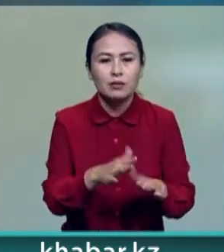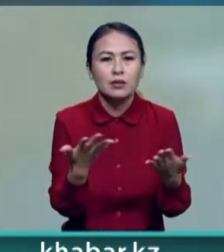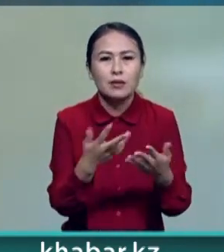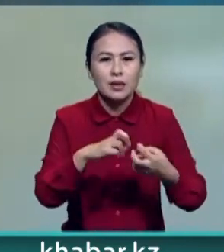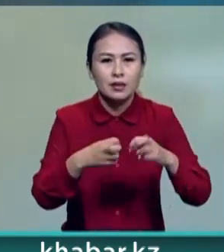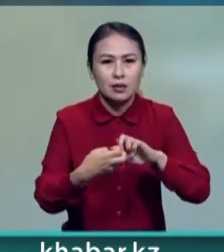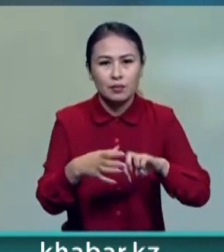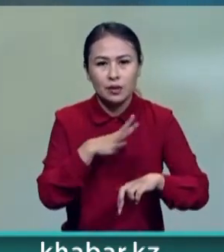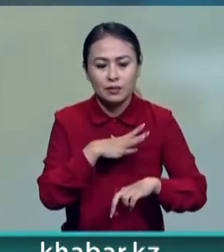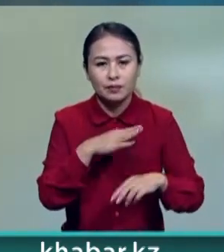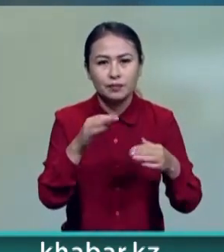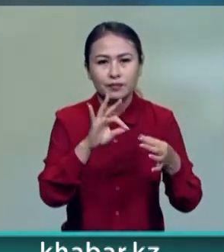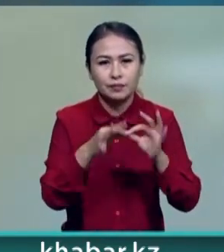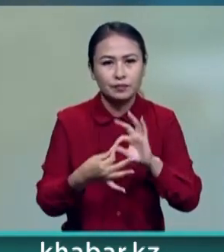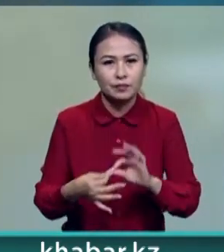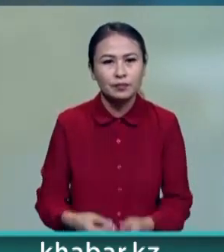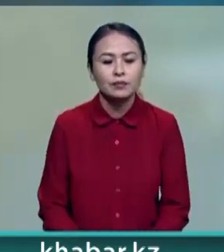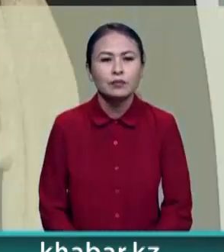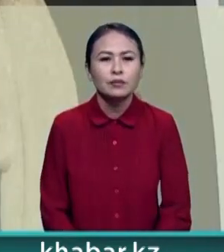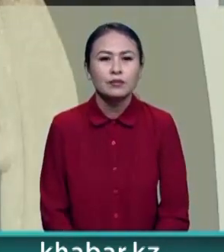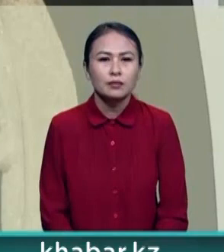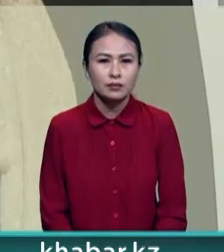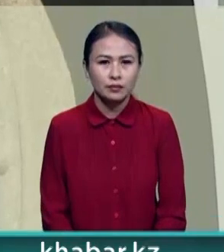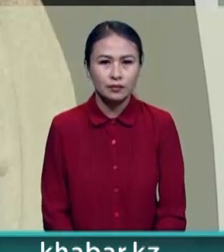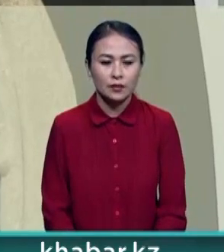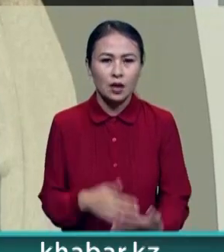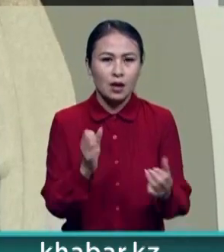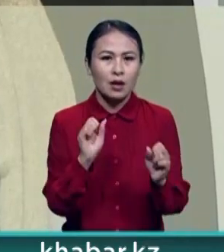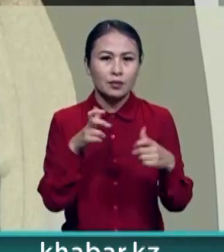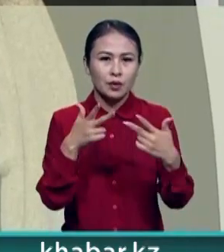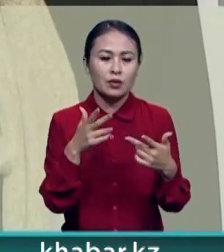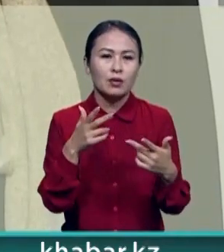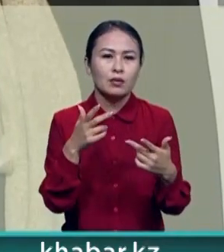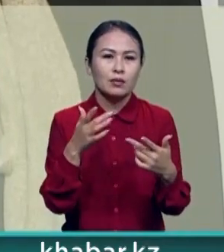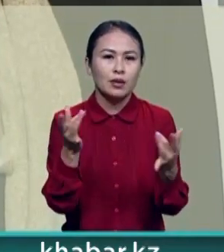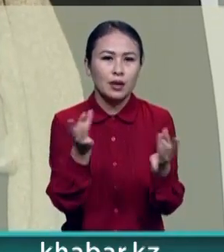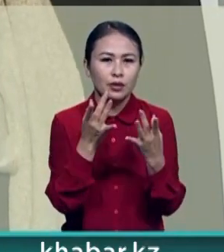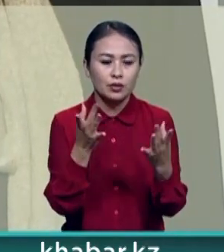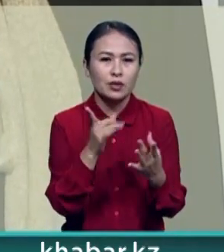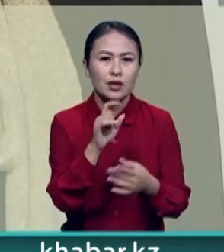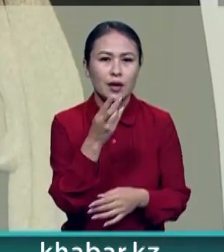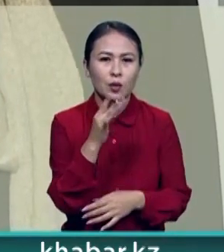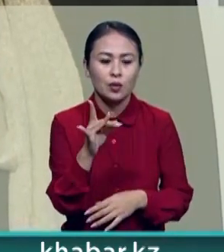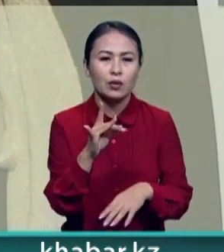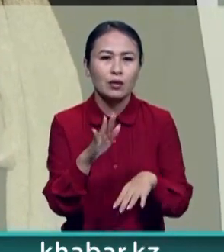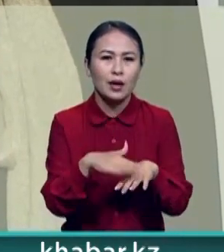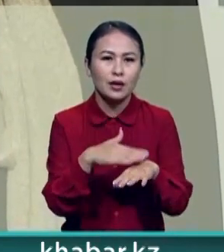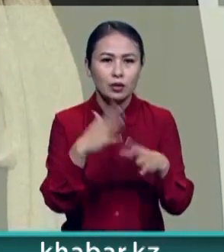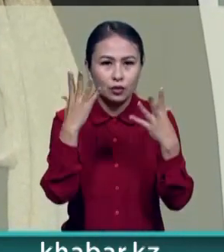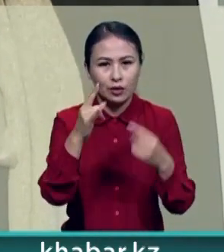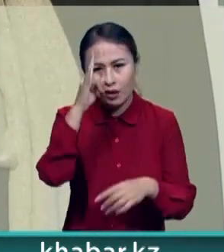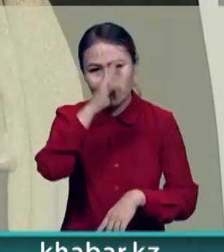тағы нендей мәселелер көтерілді? Әріптесім Зайнұр Байжігіт қазір тікелей эфирде айтып беруге дайын тұр. Зайнұр, қайырлы күн.